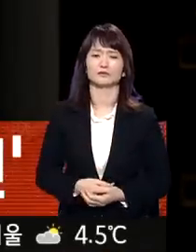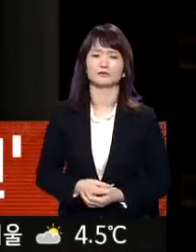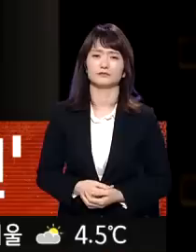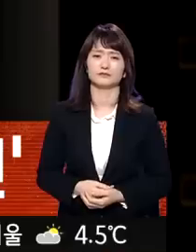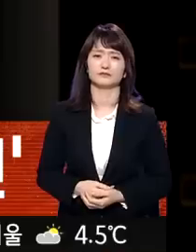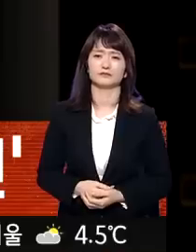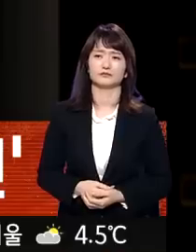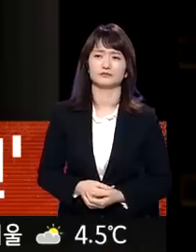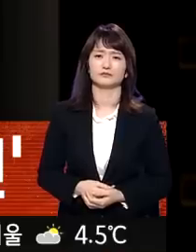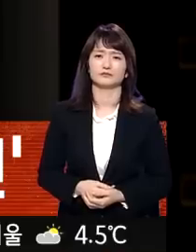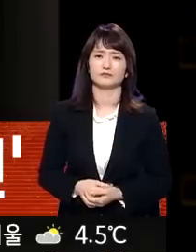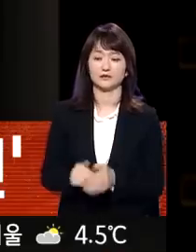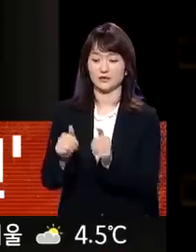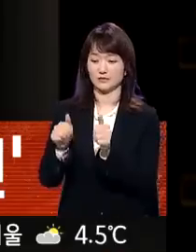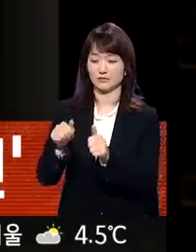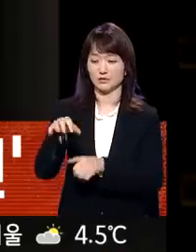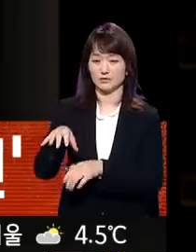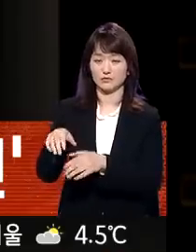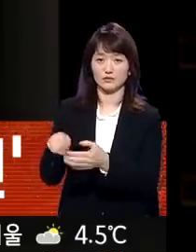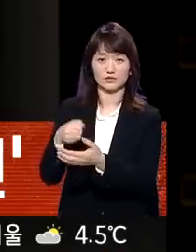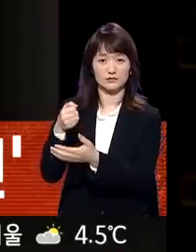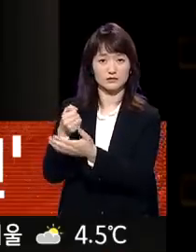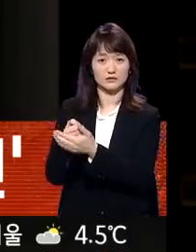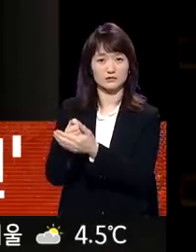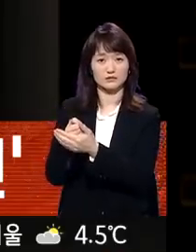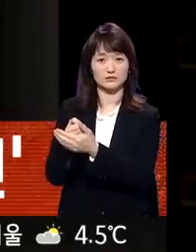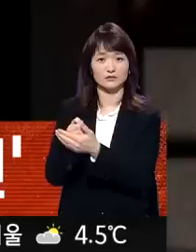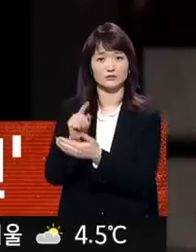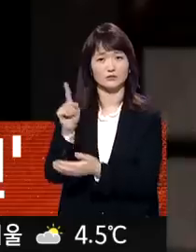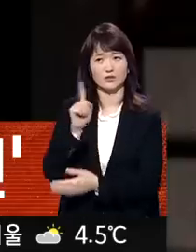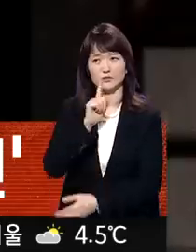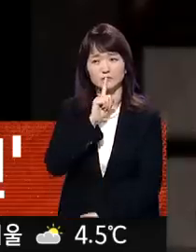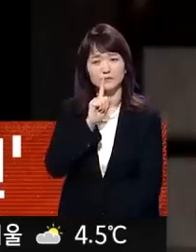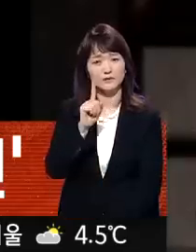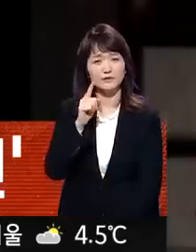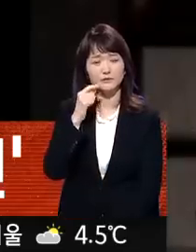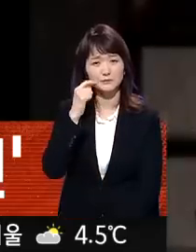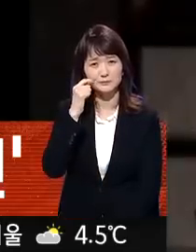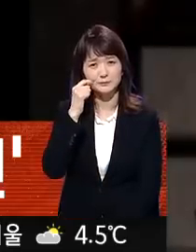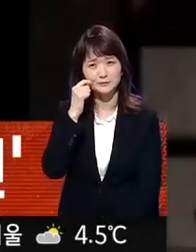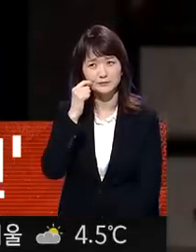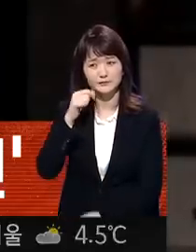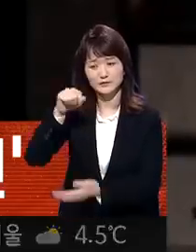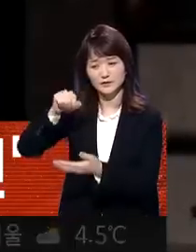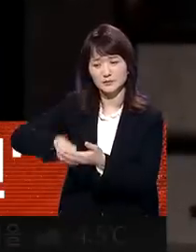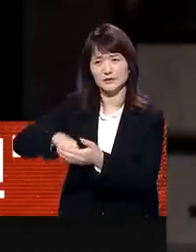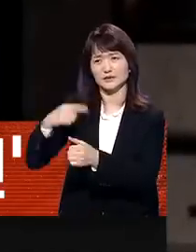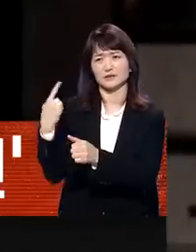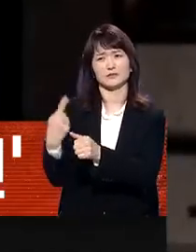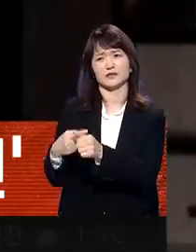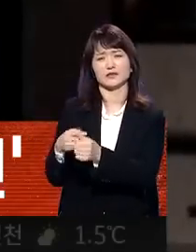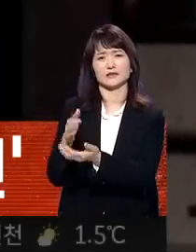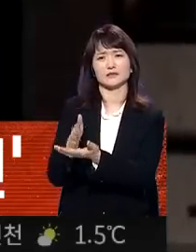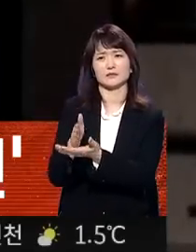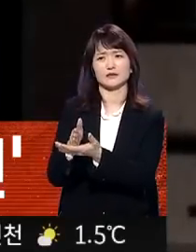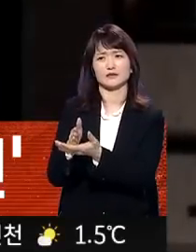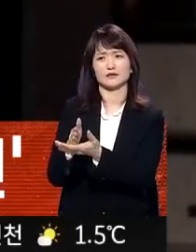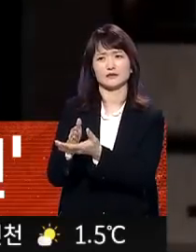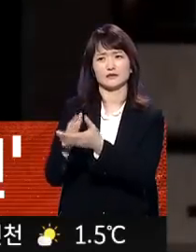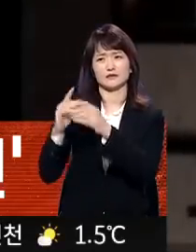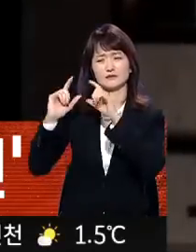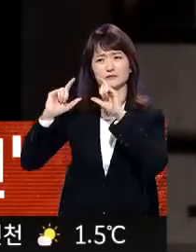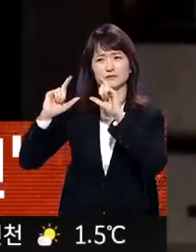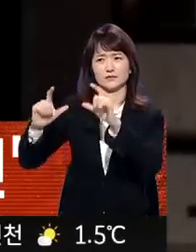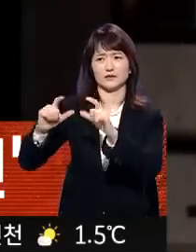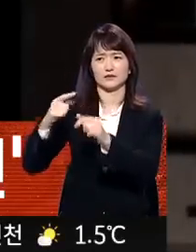뭐 법원의 판단을 저희들이 뭐라고 말할 수는 없지만 판사의 비난은 자제해야 되지만 판결의 비판은